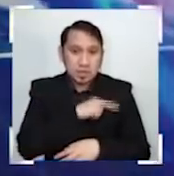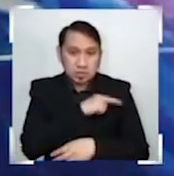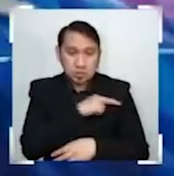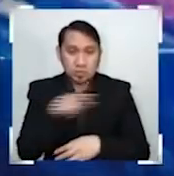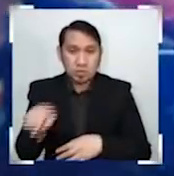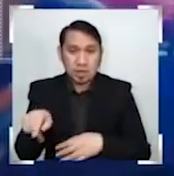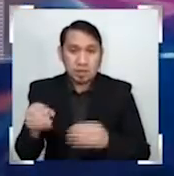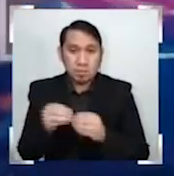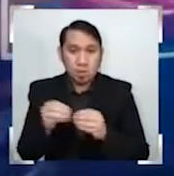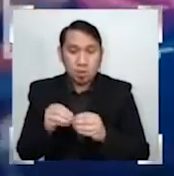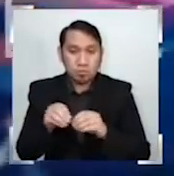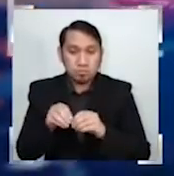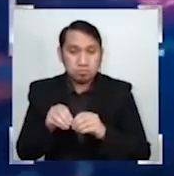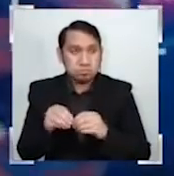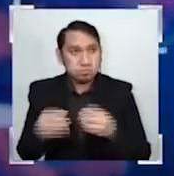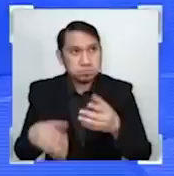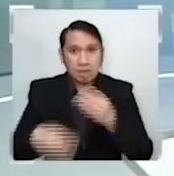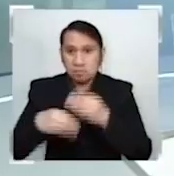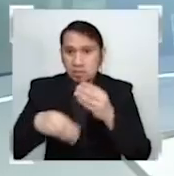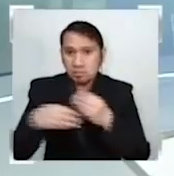ang inyong saksi.